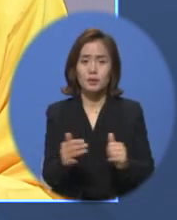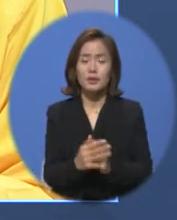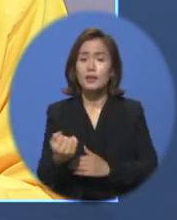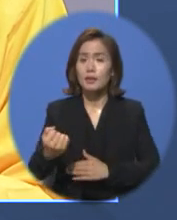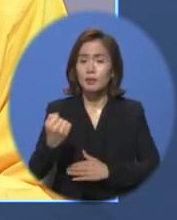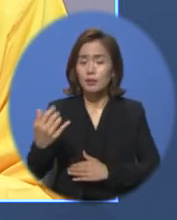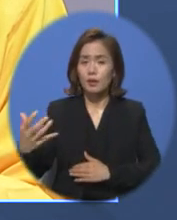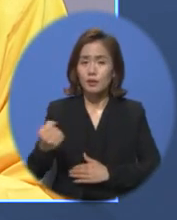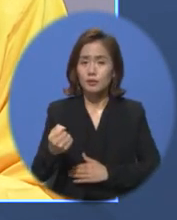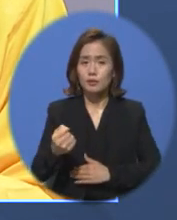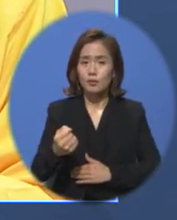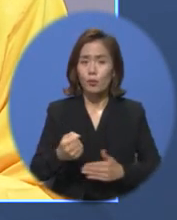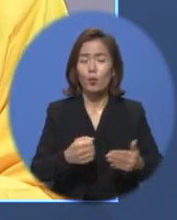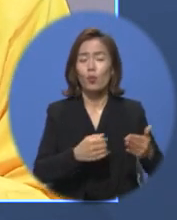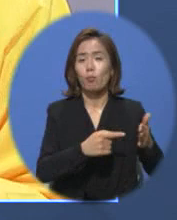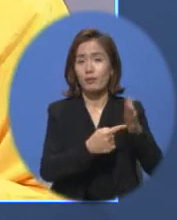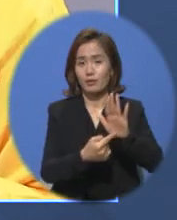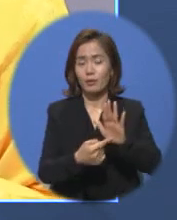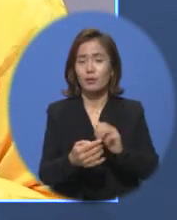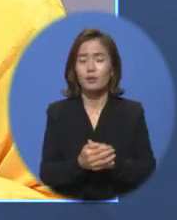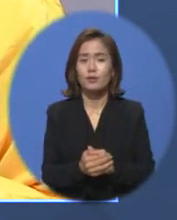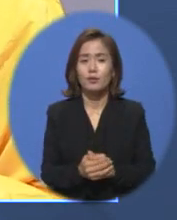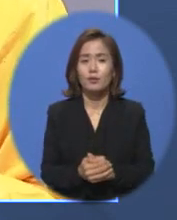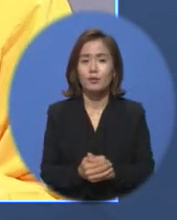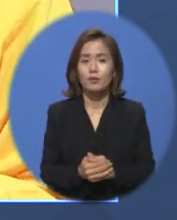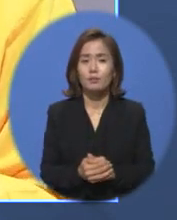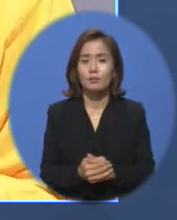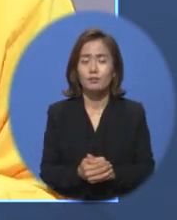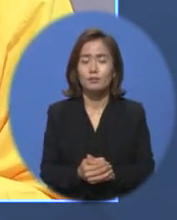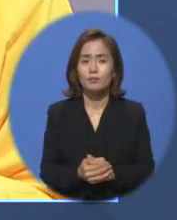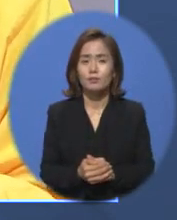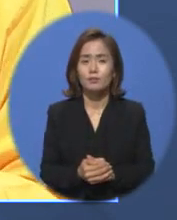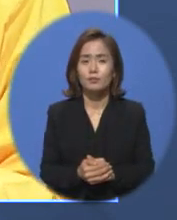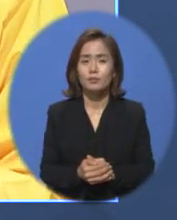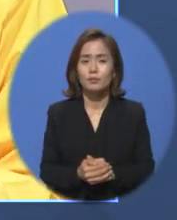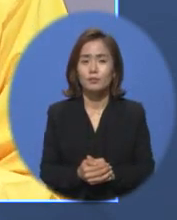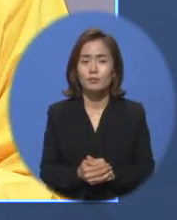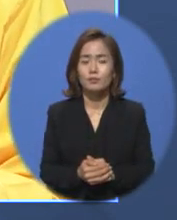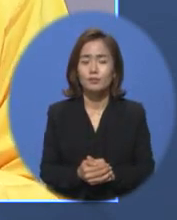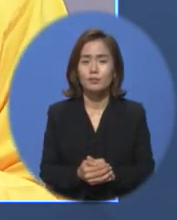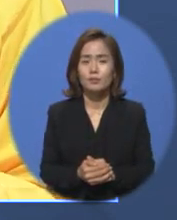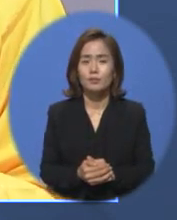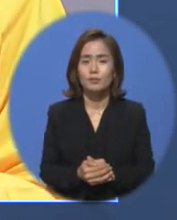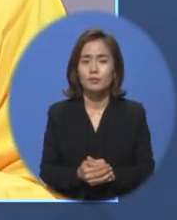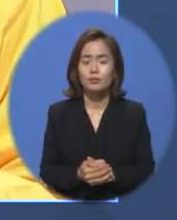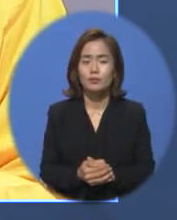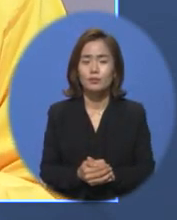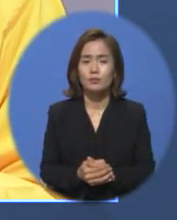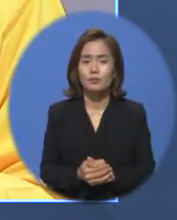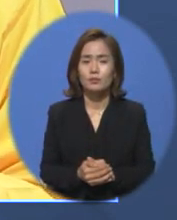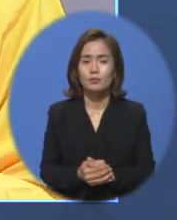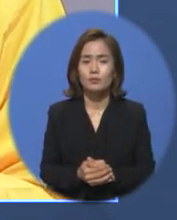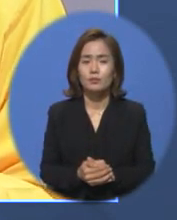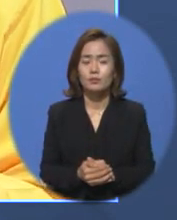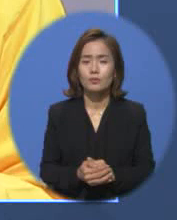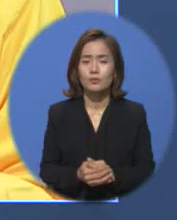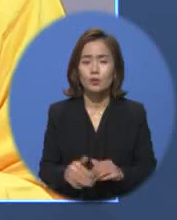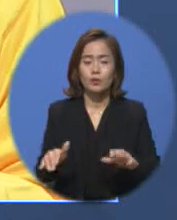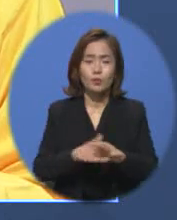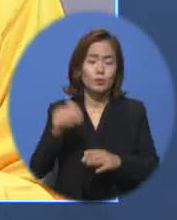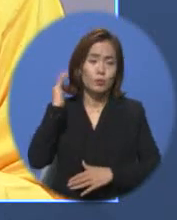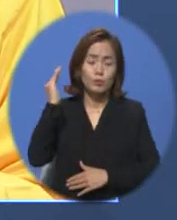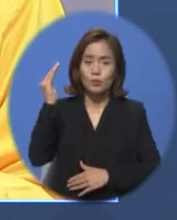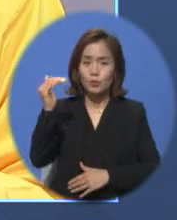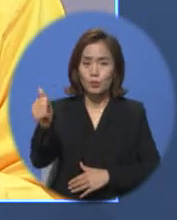광주시민들의힘으로탄생했기때문입니다.그리고 문재인대통령님... 기후위기에대해말씀해주시면감사하겠습니다. 이해합니다.문재인대통령은